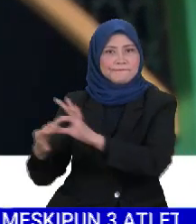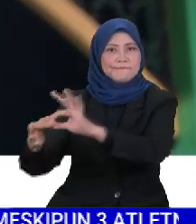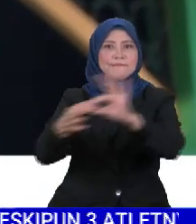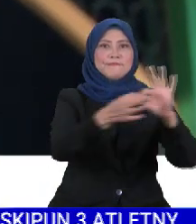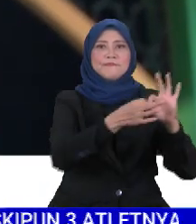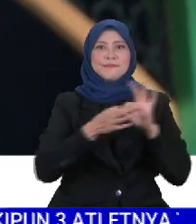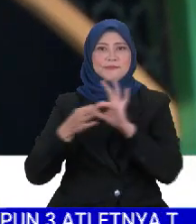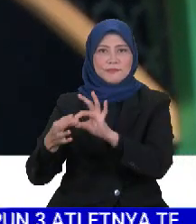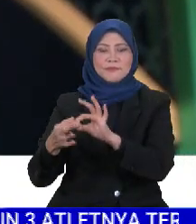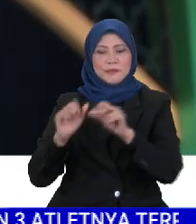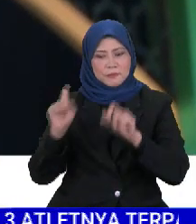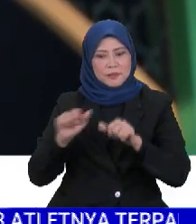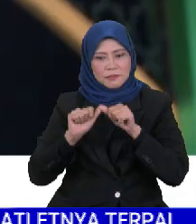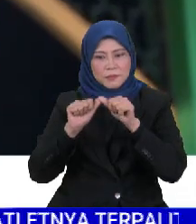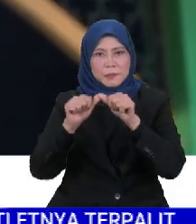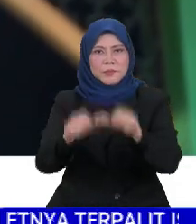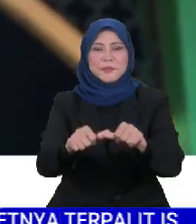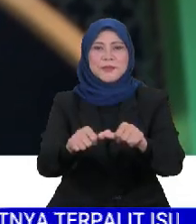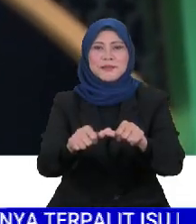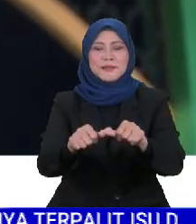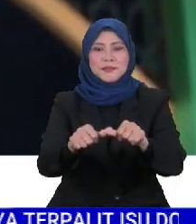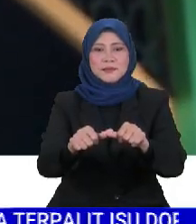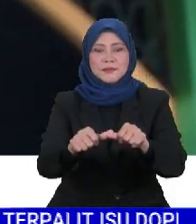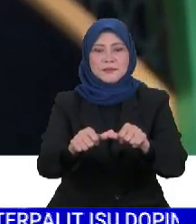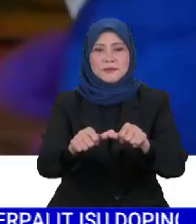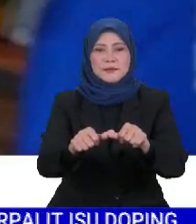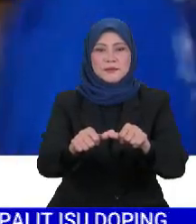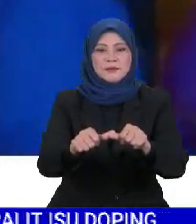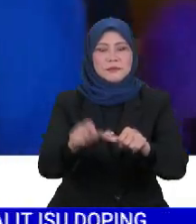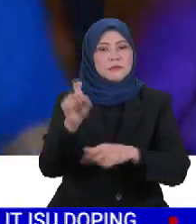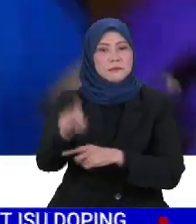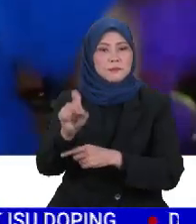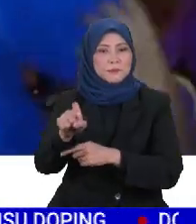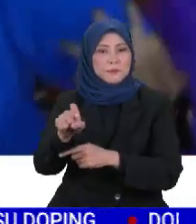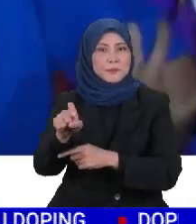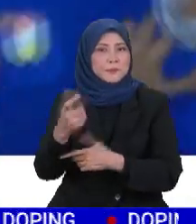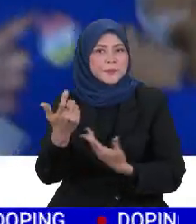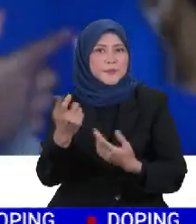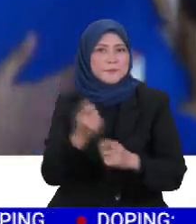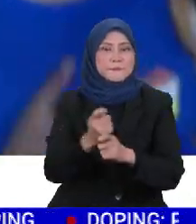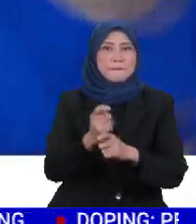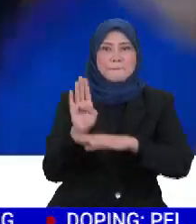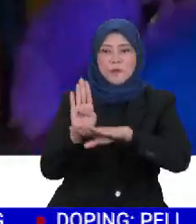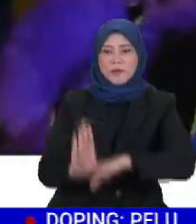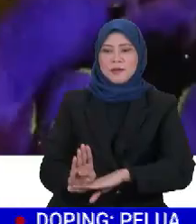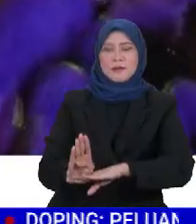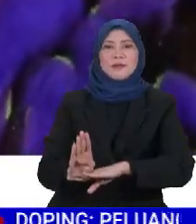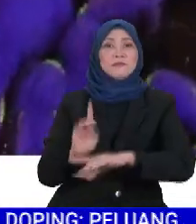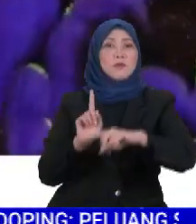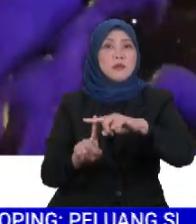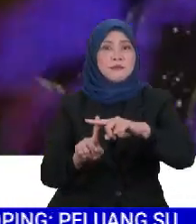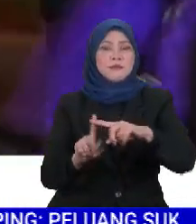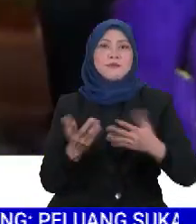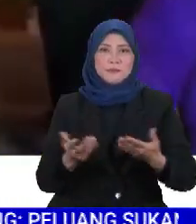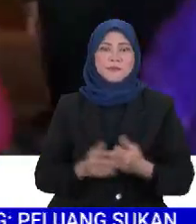kerjasama perlulah diteruskan supaya kita sentiasa mengukuhkan budaya positif yang